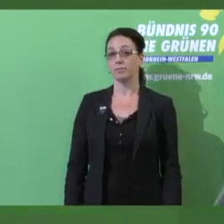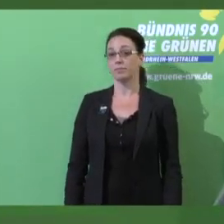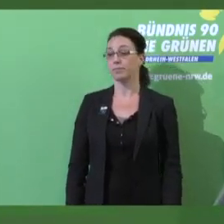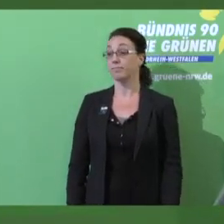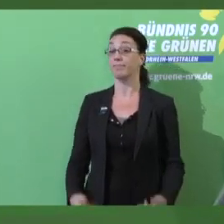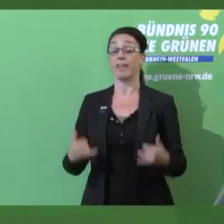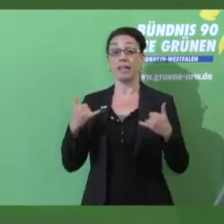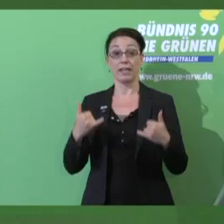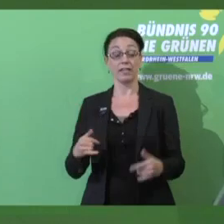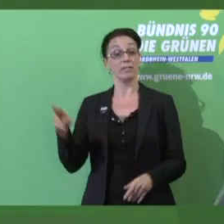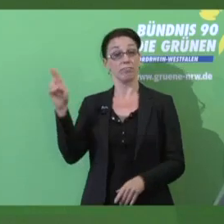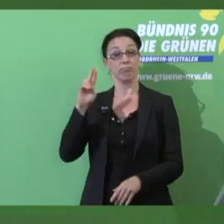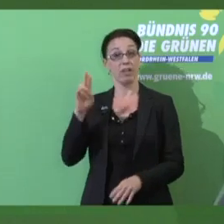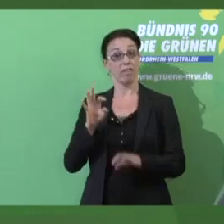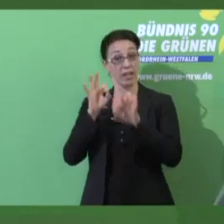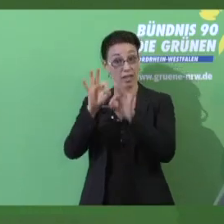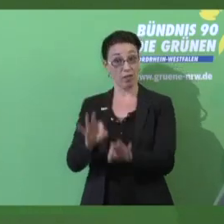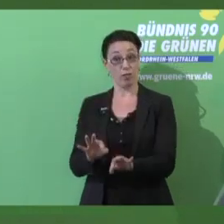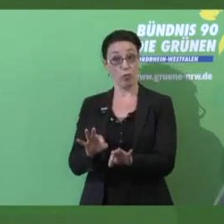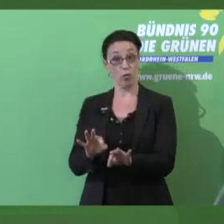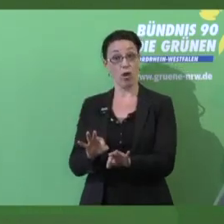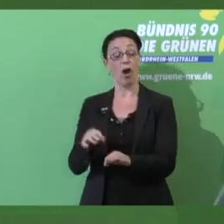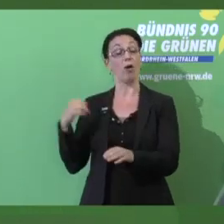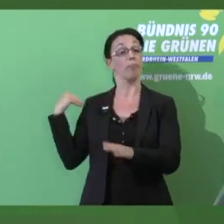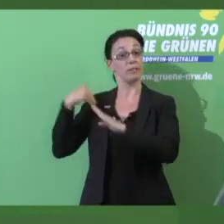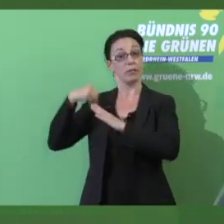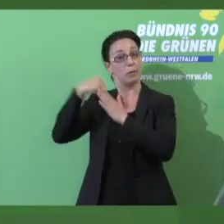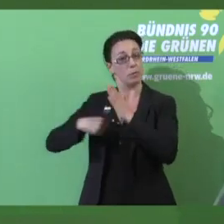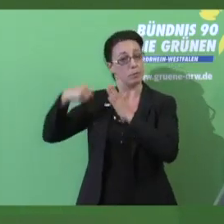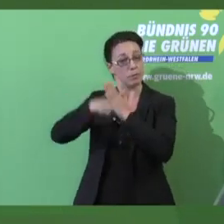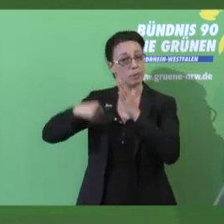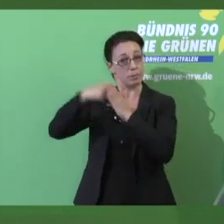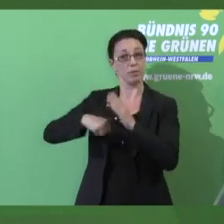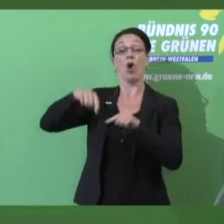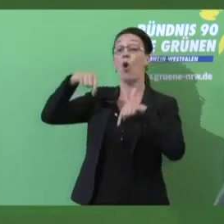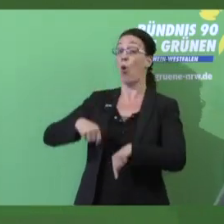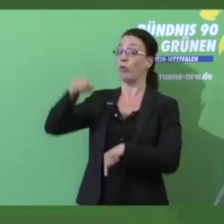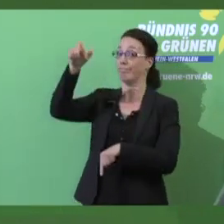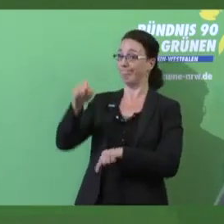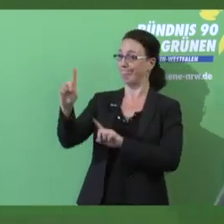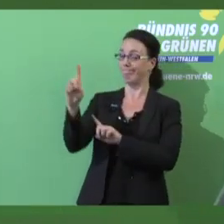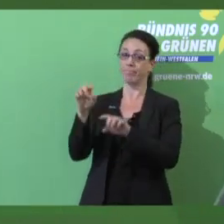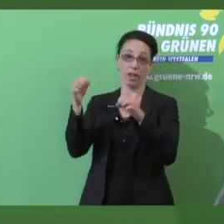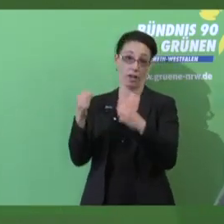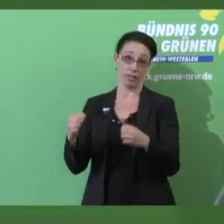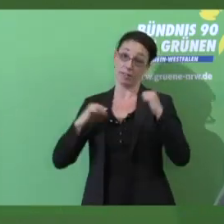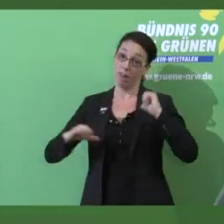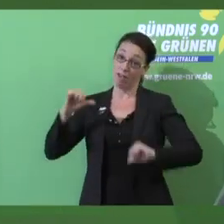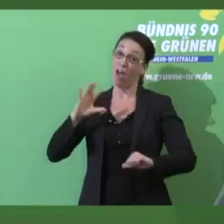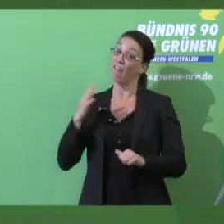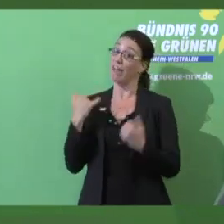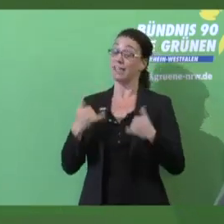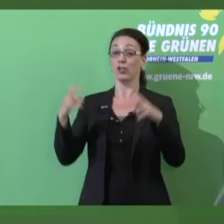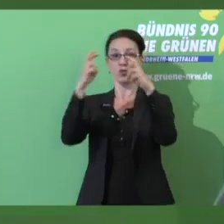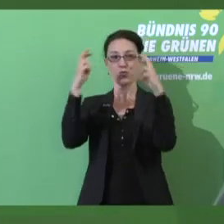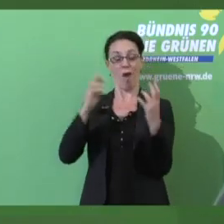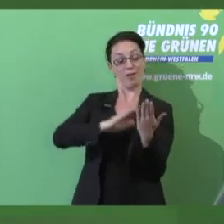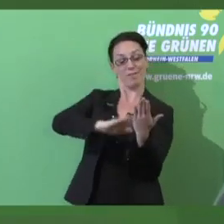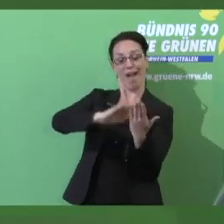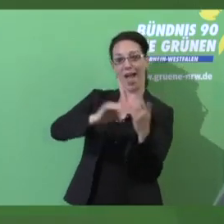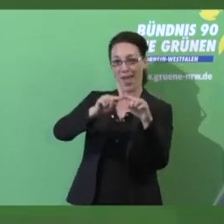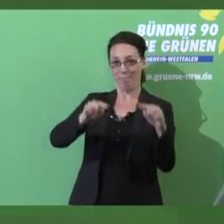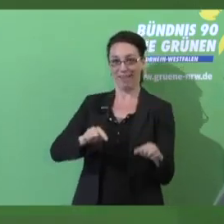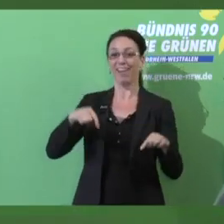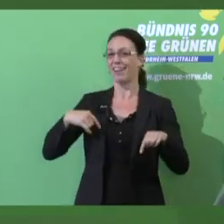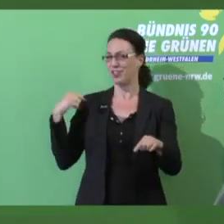So, und jemand, der dafür auch engagiert gekämpft hat, kann leider heute nicht da sein. Vielleicht sitzt er zu Hause mit seinem iPad. Ich habe jedenfalls diese Woche mal